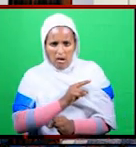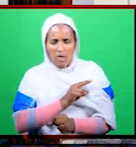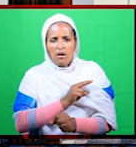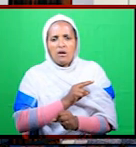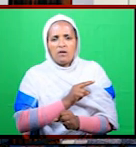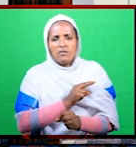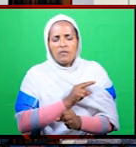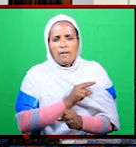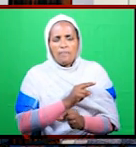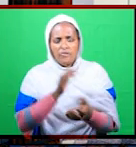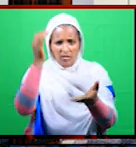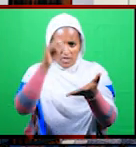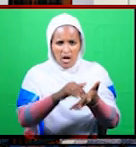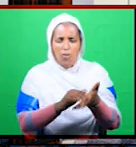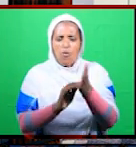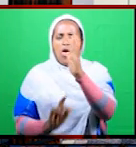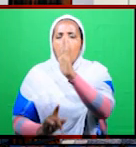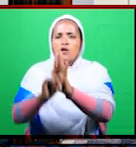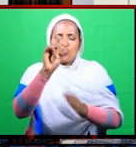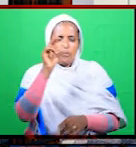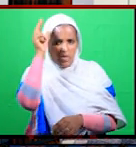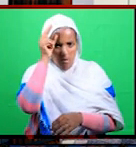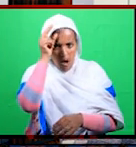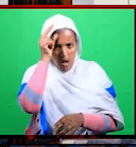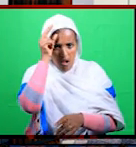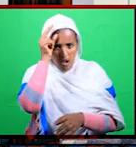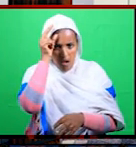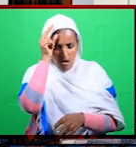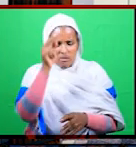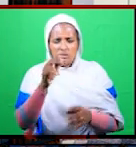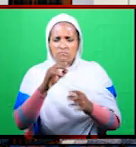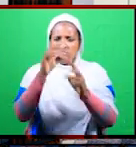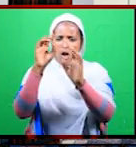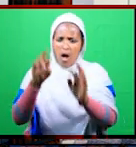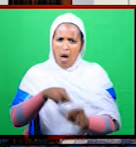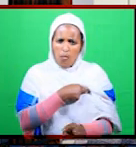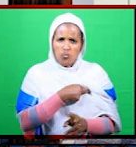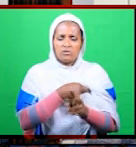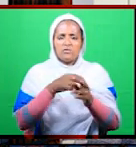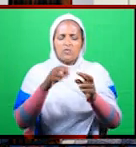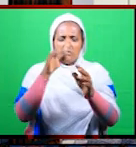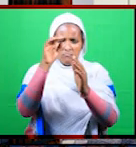እንደገና ደግሞ ያደጉበት ባህል፣ የተቀረጹበት ሃይማኖት፣ የታነጹበት ምግባር፣